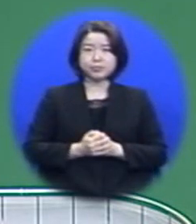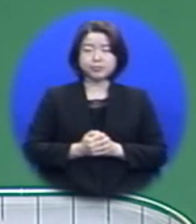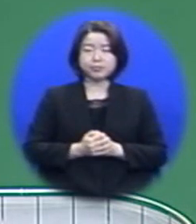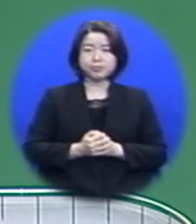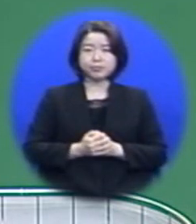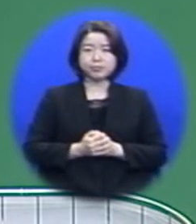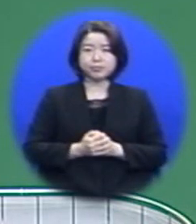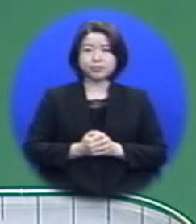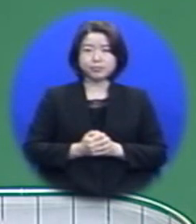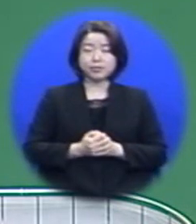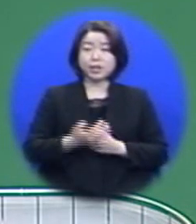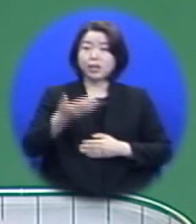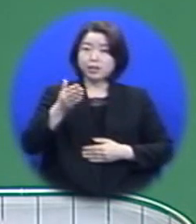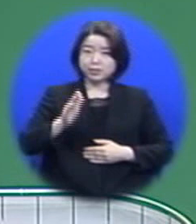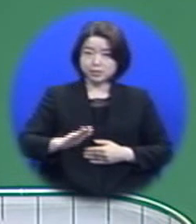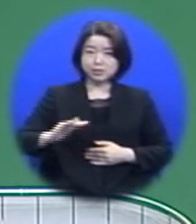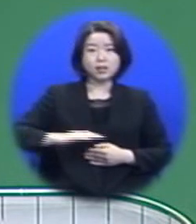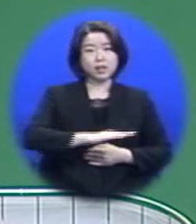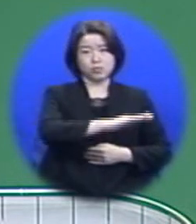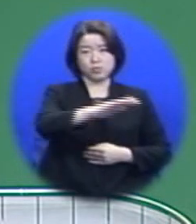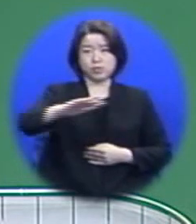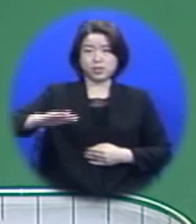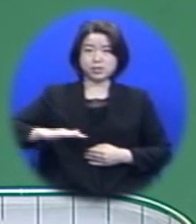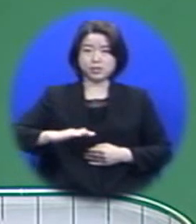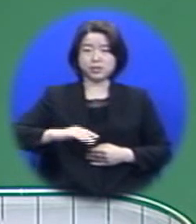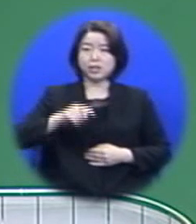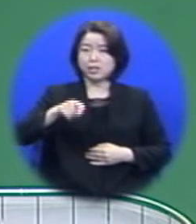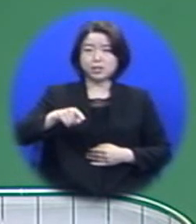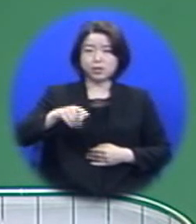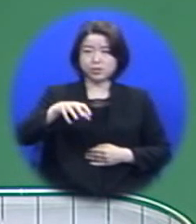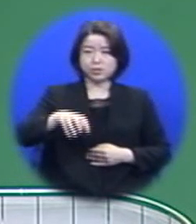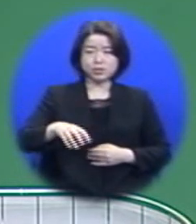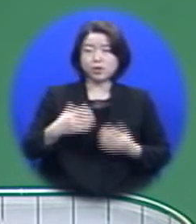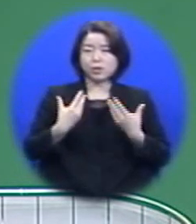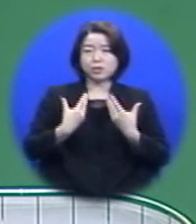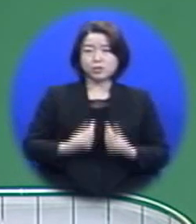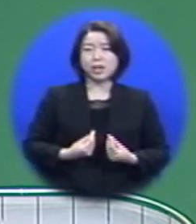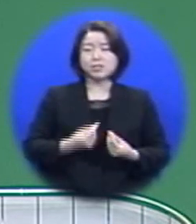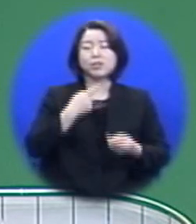것입니다 그러나 우리는 여기서 좌절을